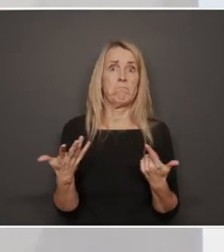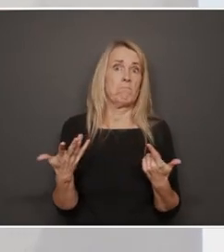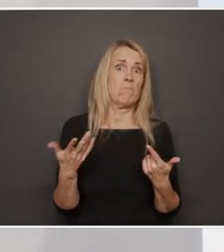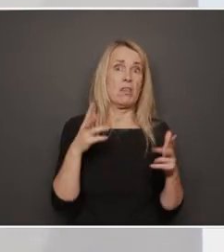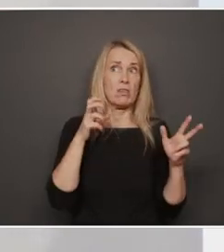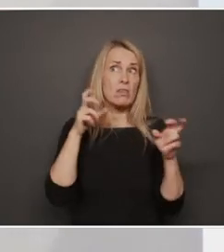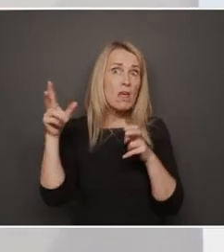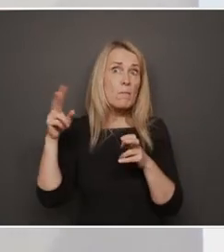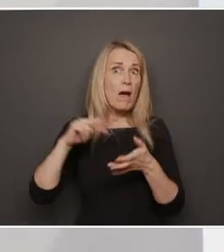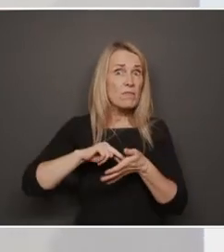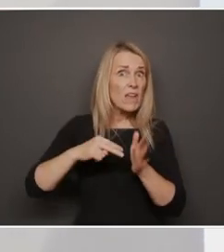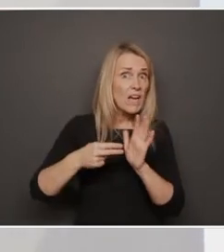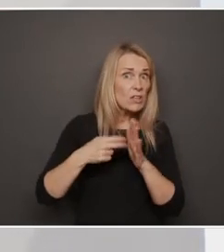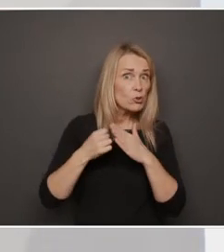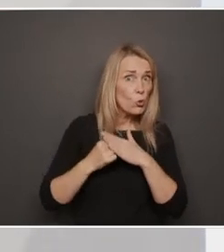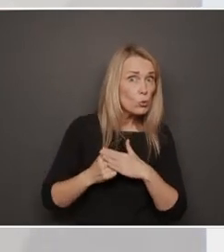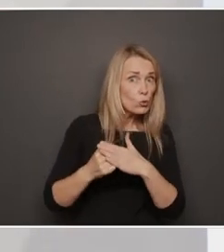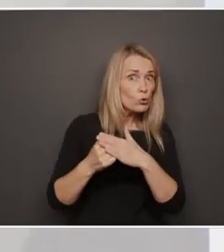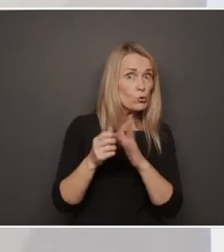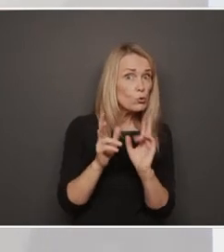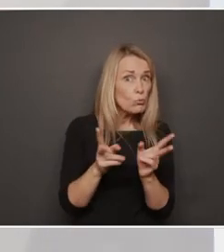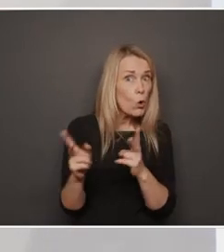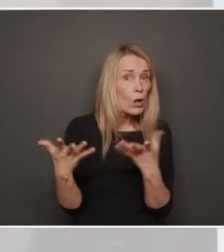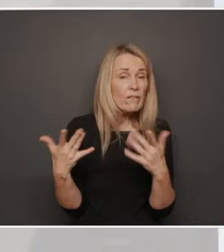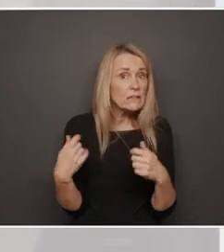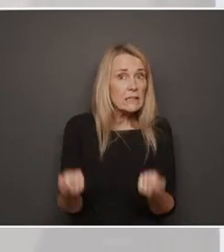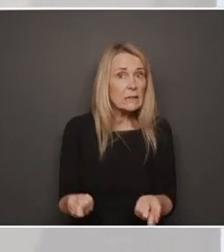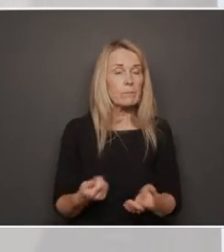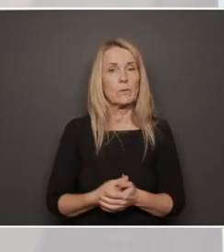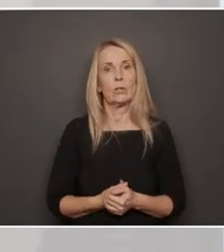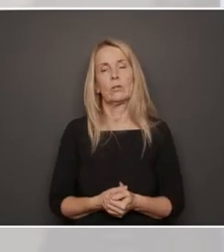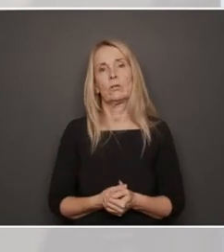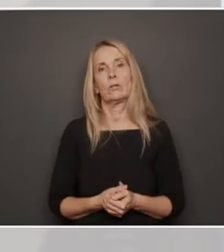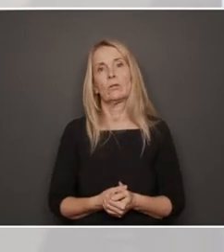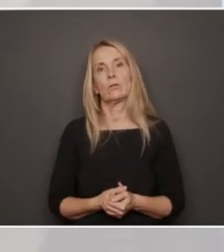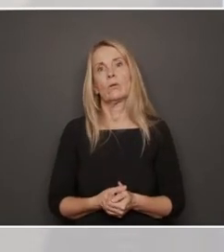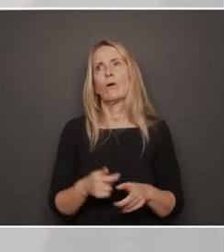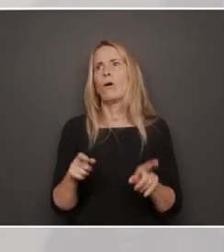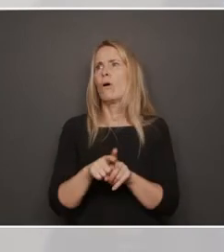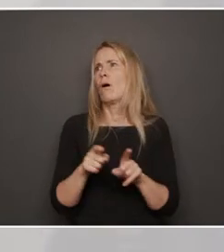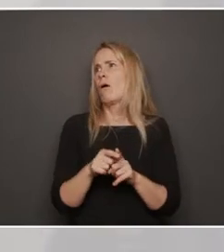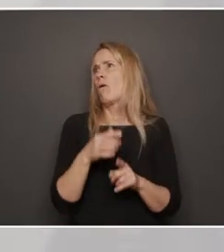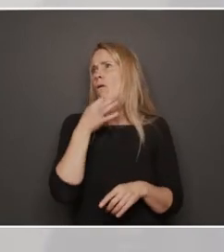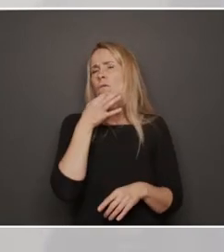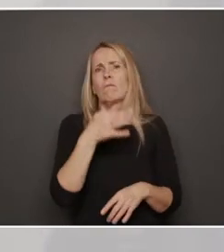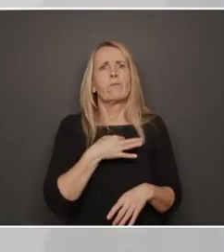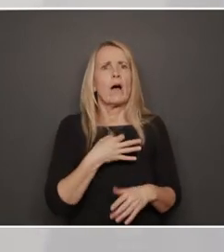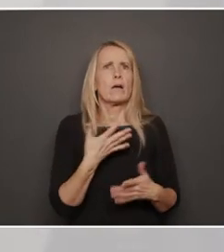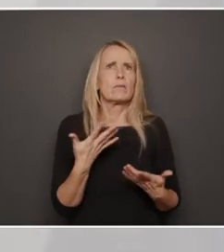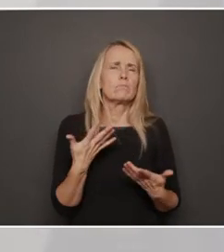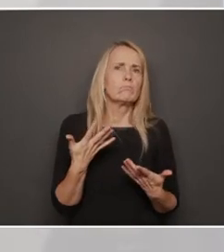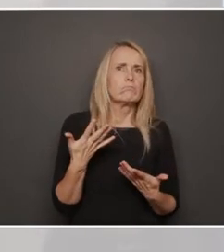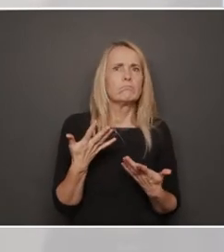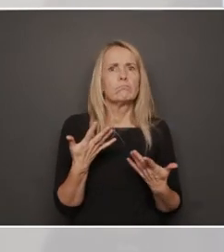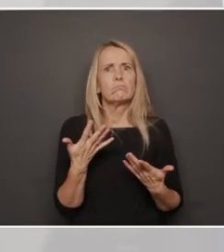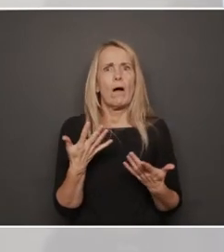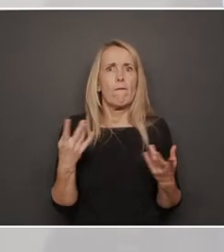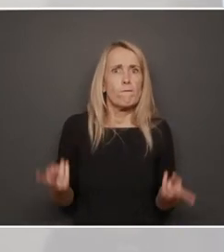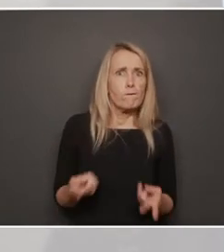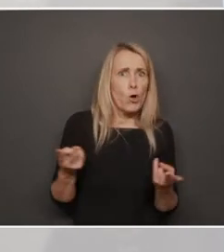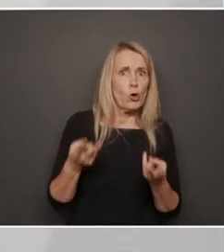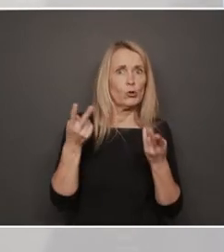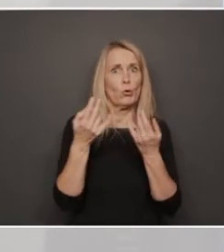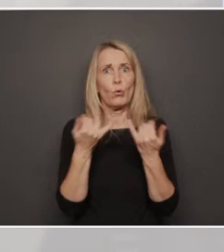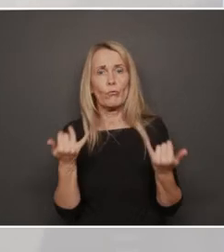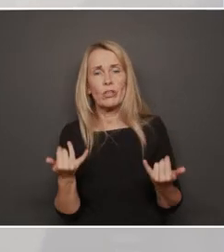der technischen Unterstützungsmöglichkeiten zu klären. Es stellen sich unter Umständen Fragen zu Förderungen,